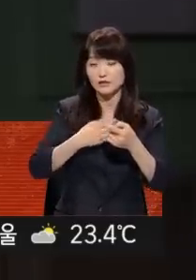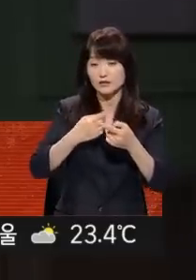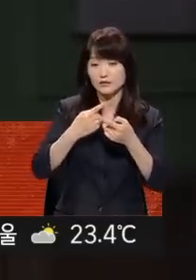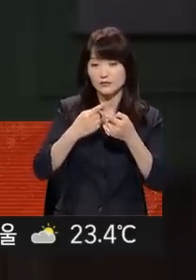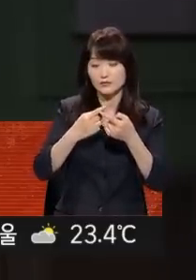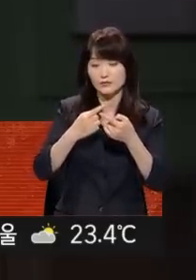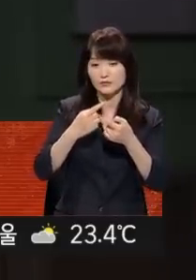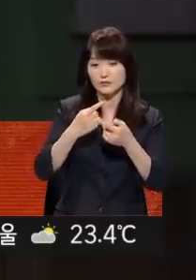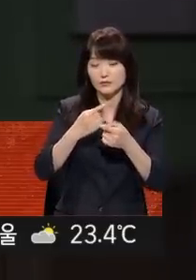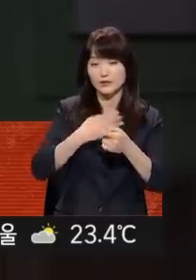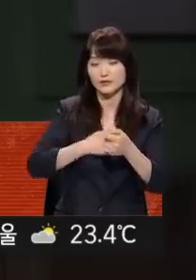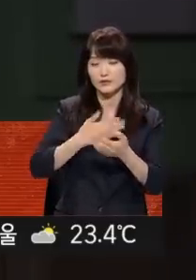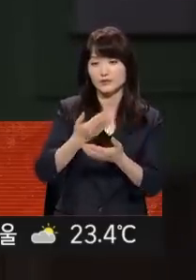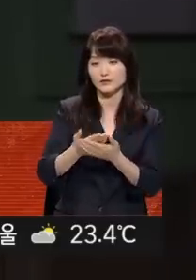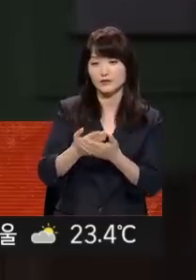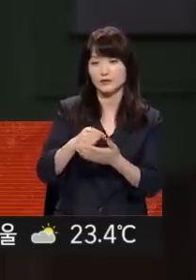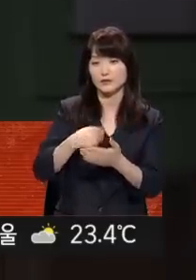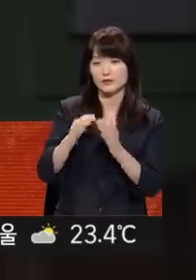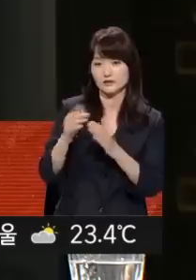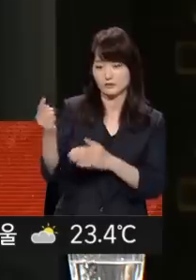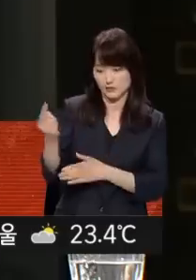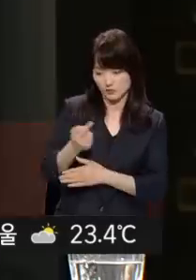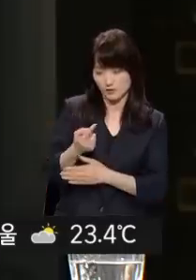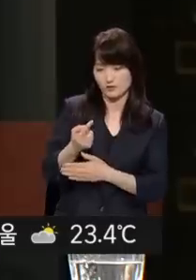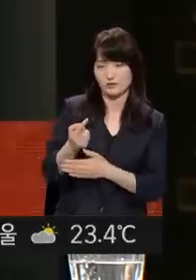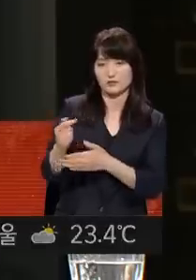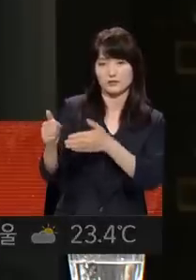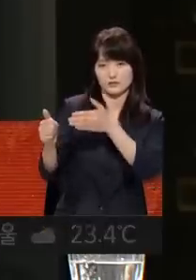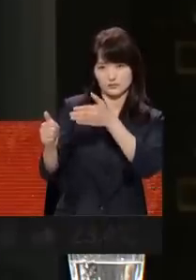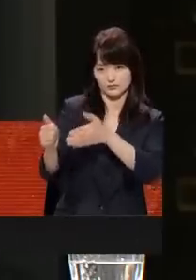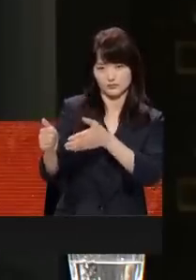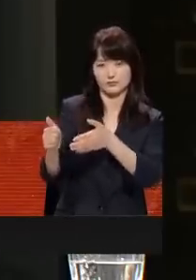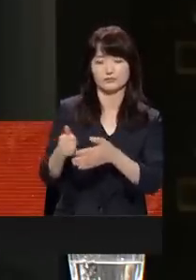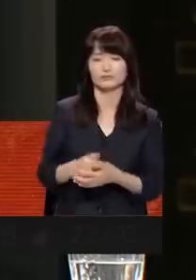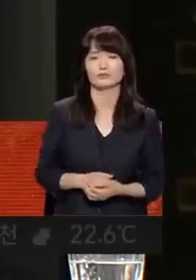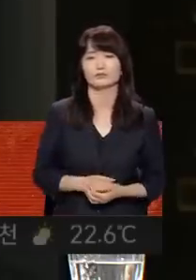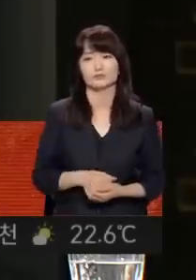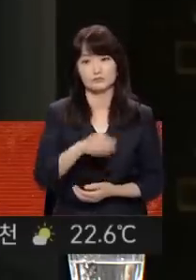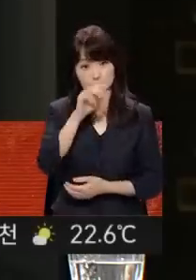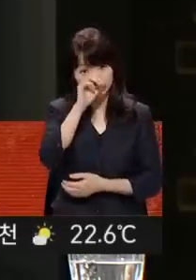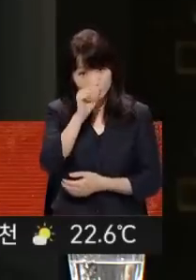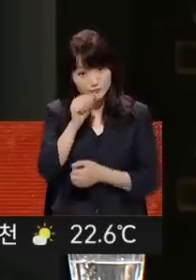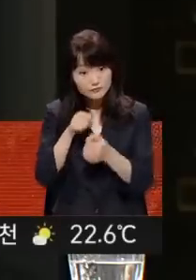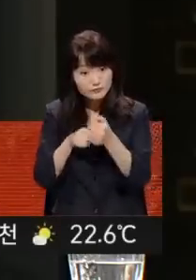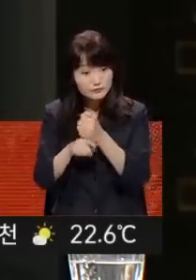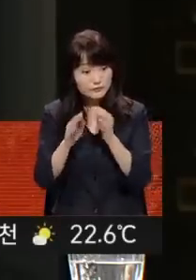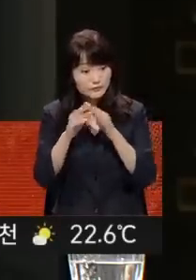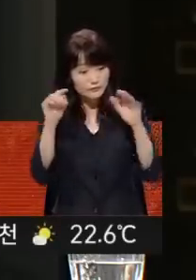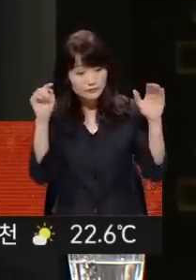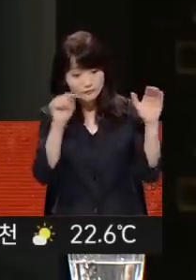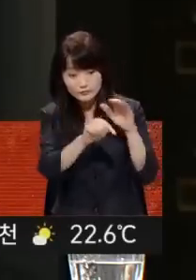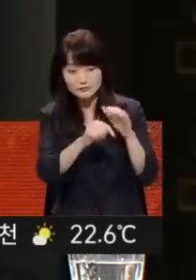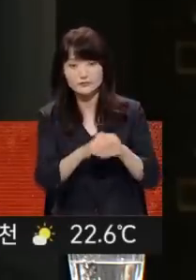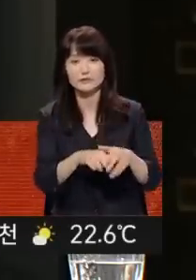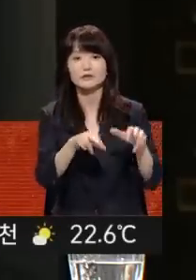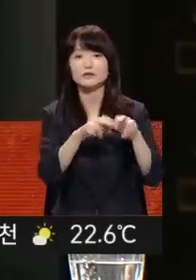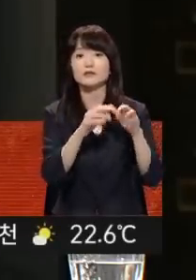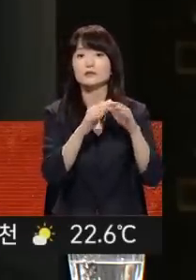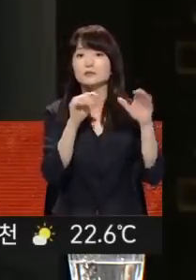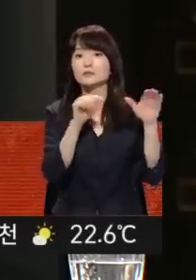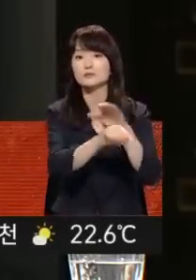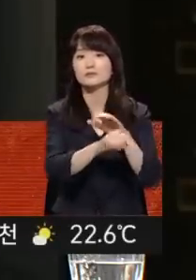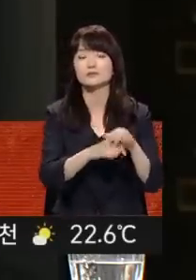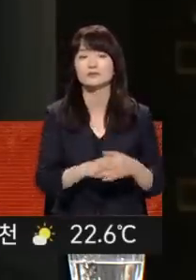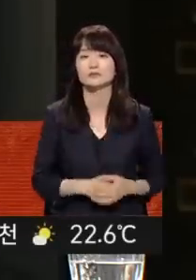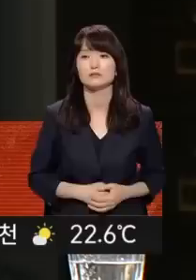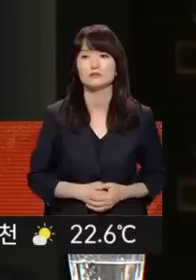와서 도와달라 이렇게 요청을 했습니다 정말 선의로 집을 찾아갔어요 그 장애인 자 그런데